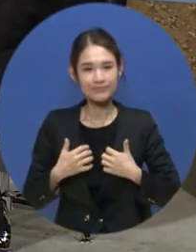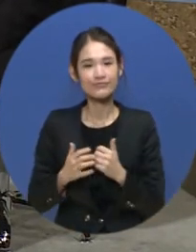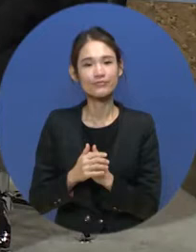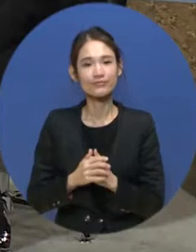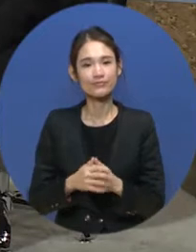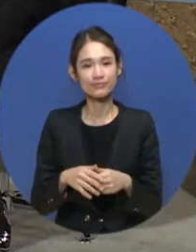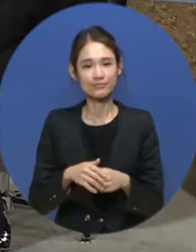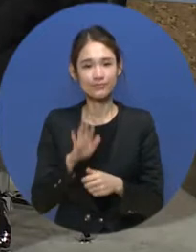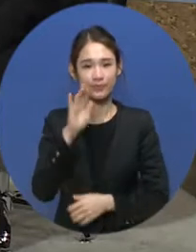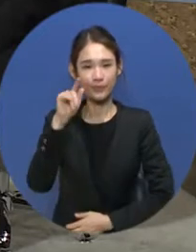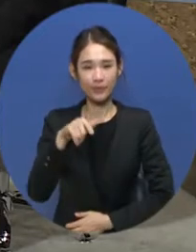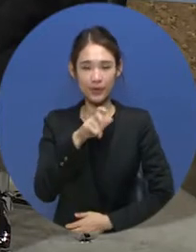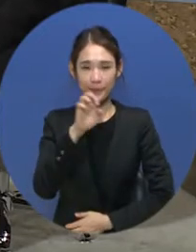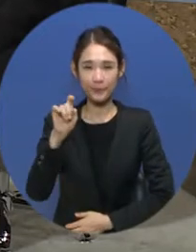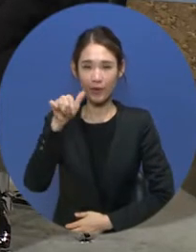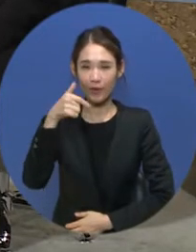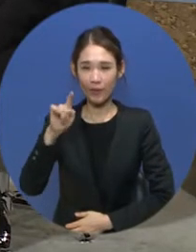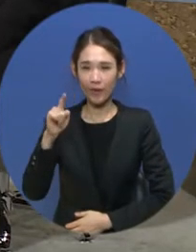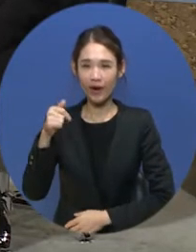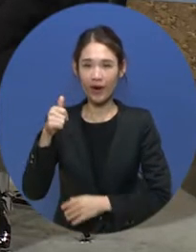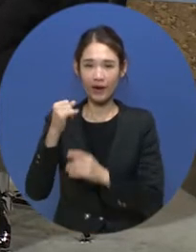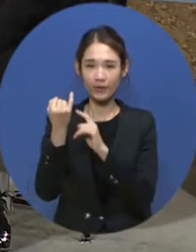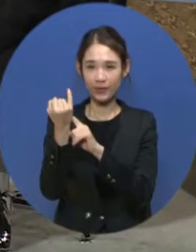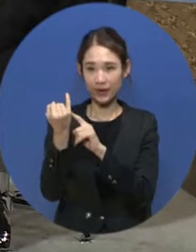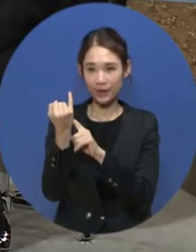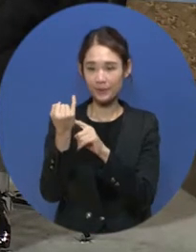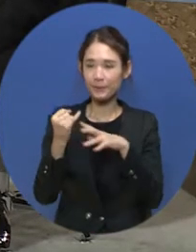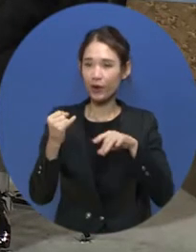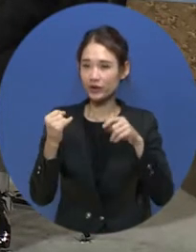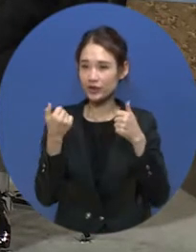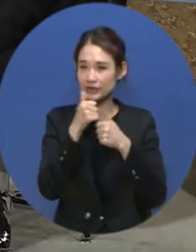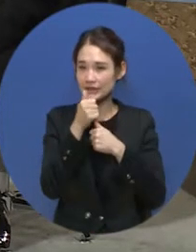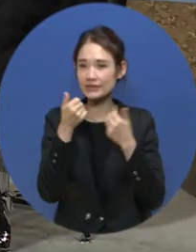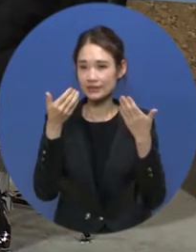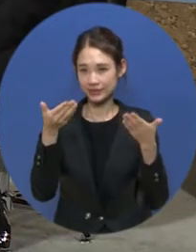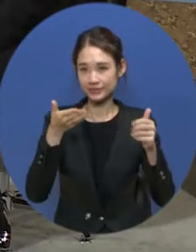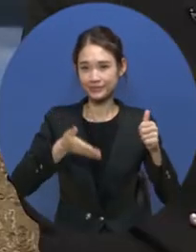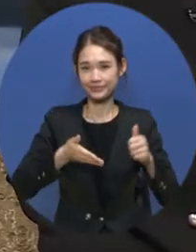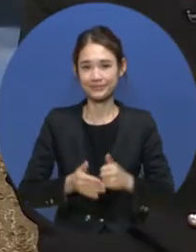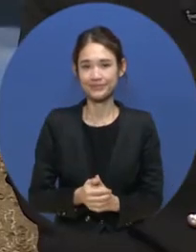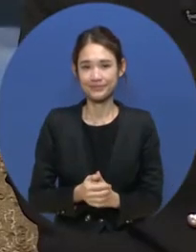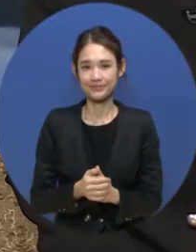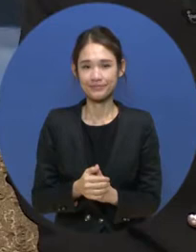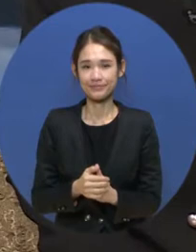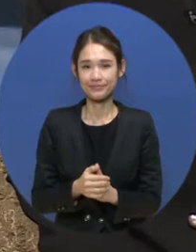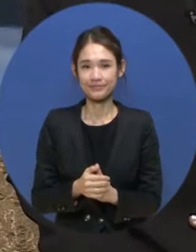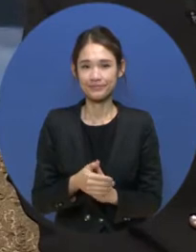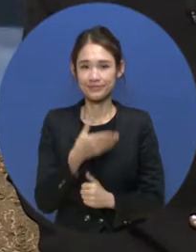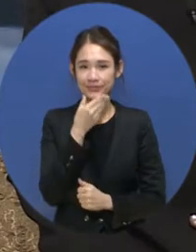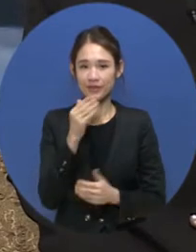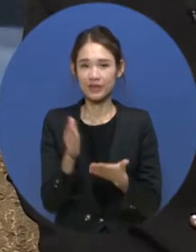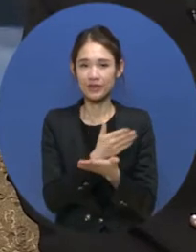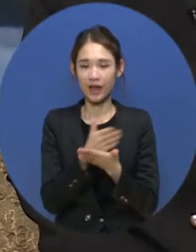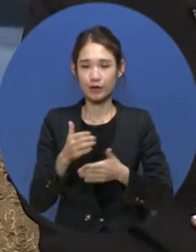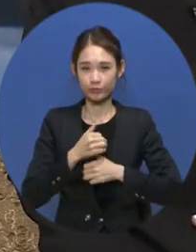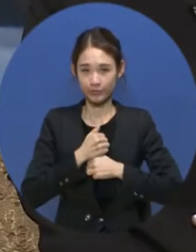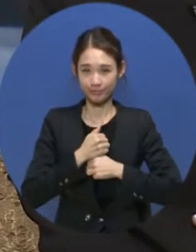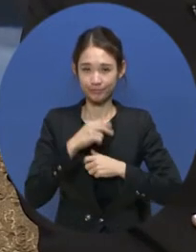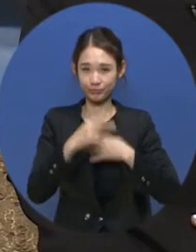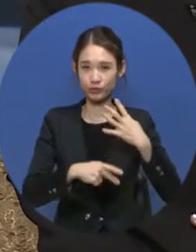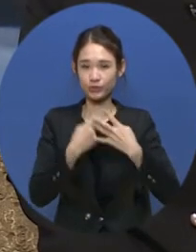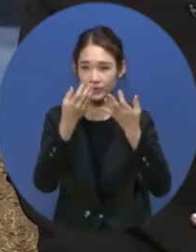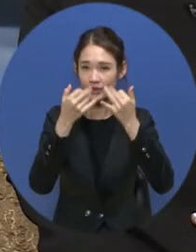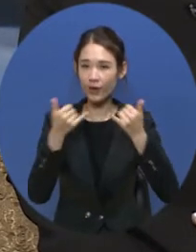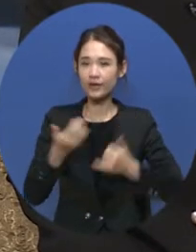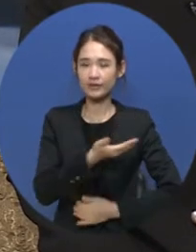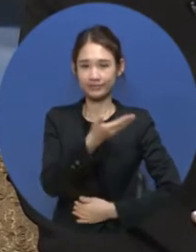먼저 박명아 회장님부터 시청자분들께 인사 한 말씀 부탁드리겠습니다. 네, 행복나눔 지킴이 프로그램